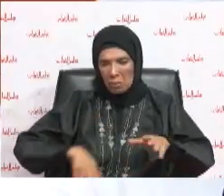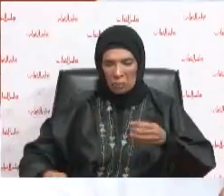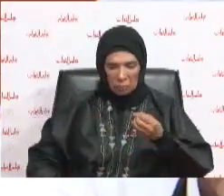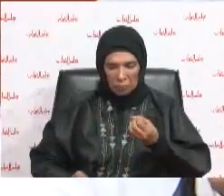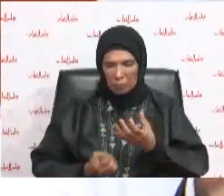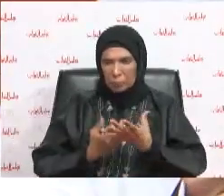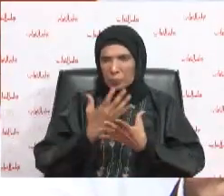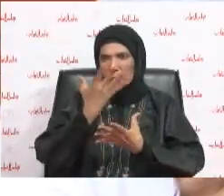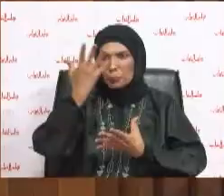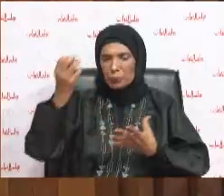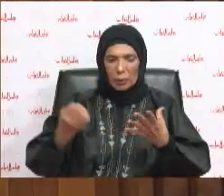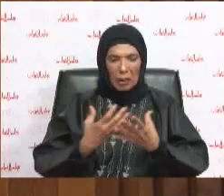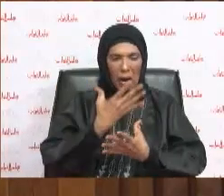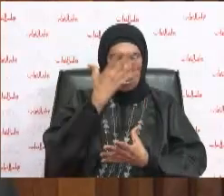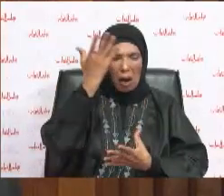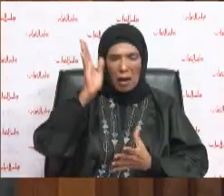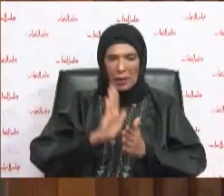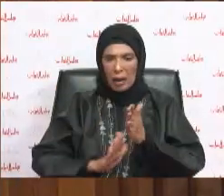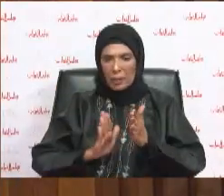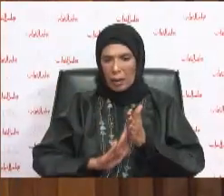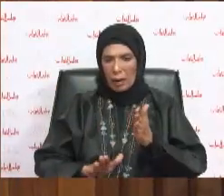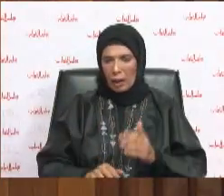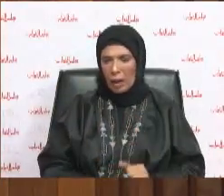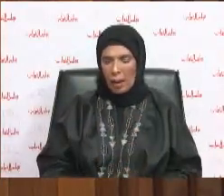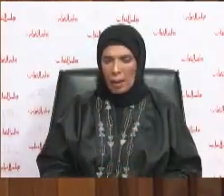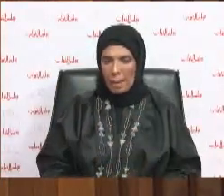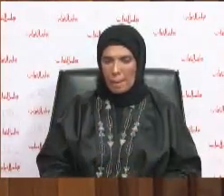دخان مزعج والملوث يكون حق الأهالي.